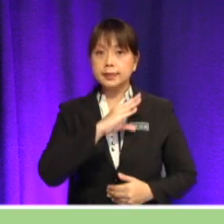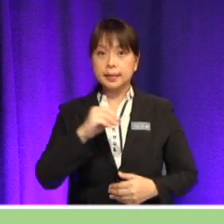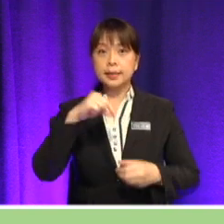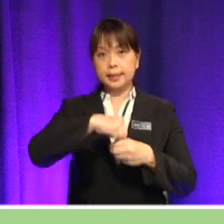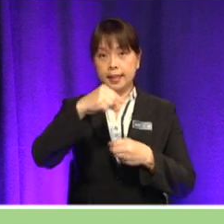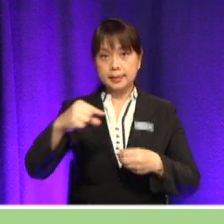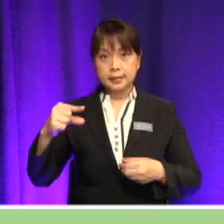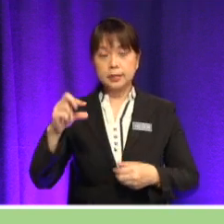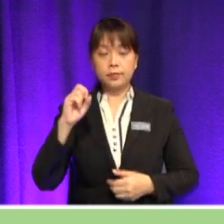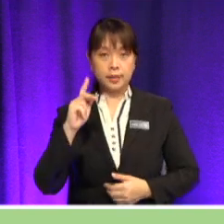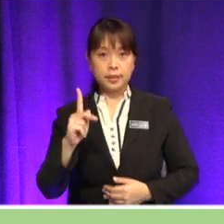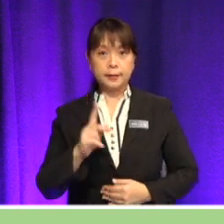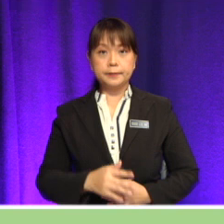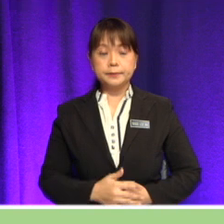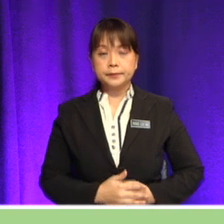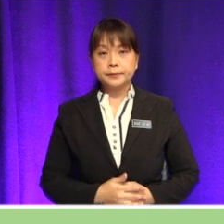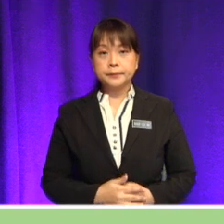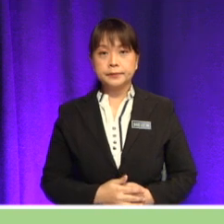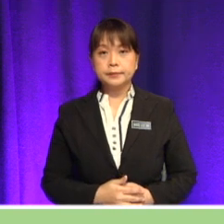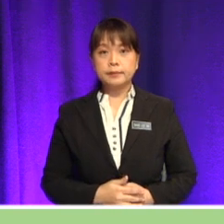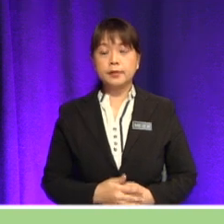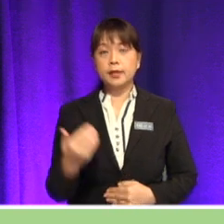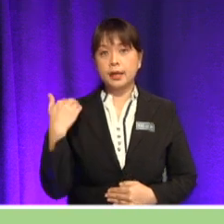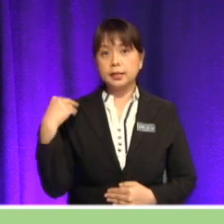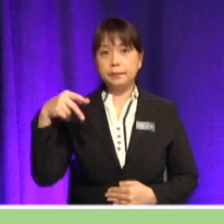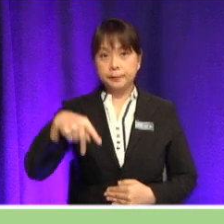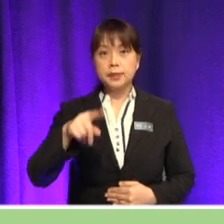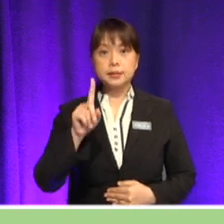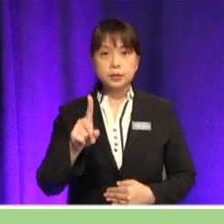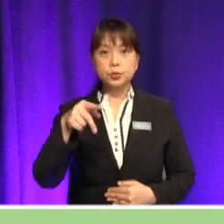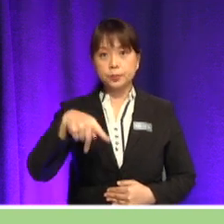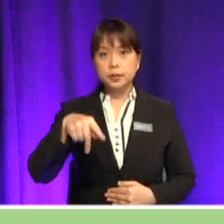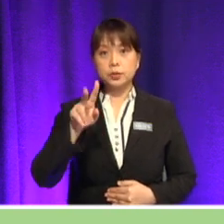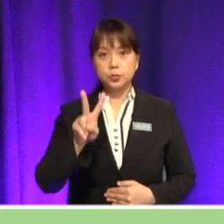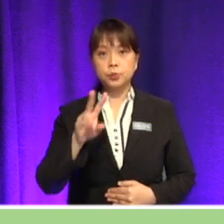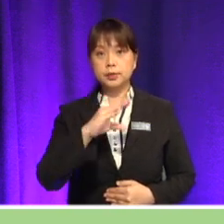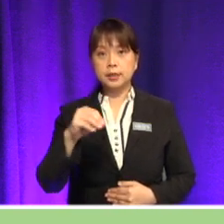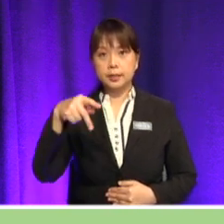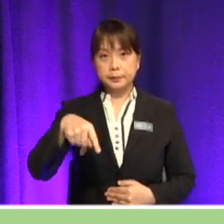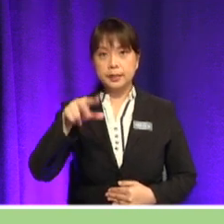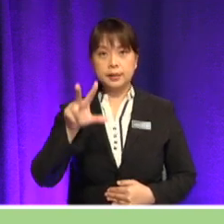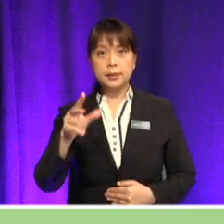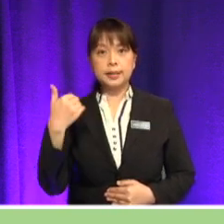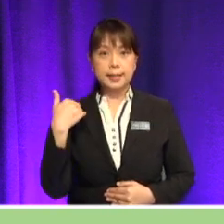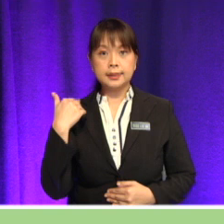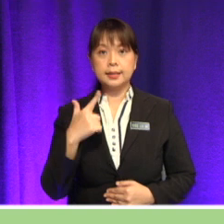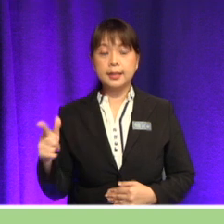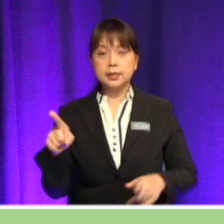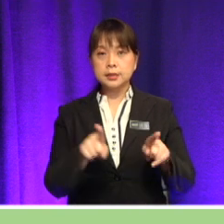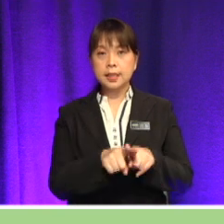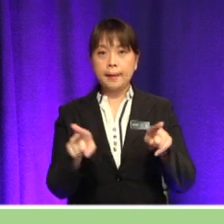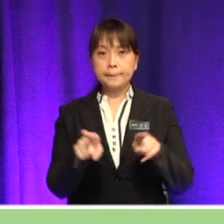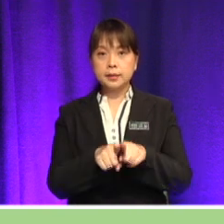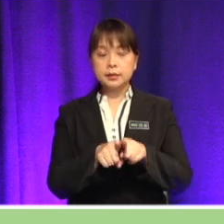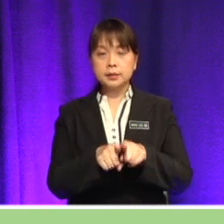P1 kita Depi satu kita ada P2 dan kita ada 3 adalah sama presenter kalau ke sini dia